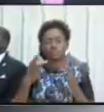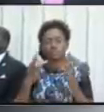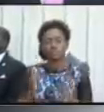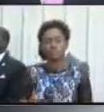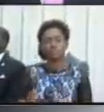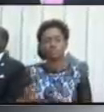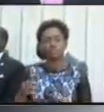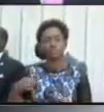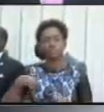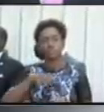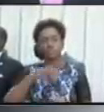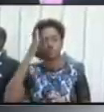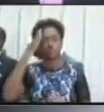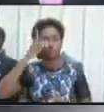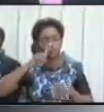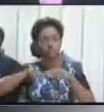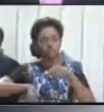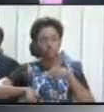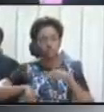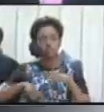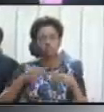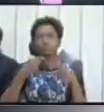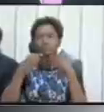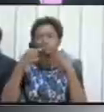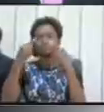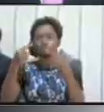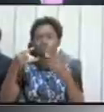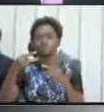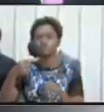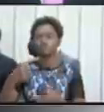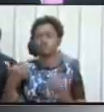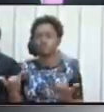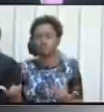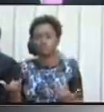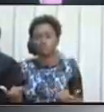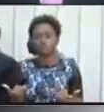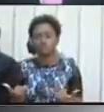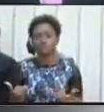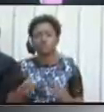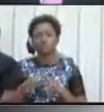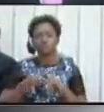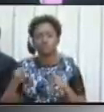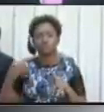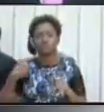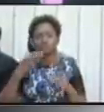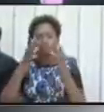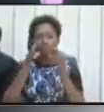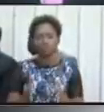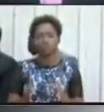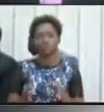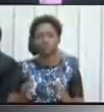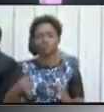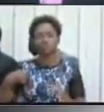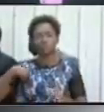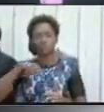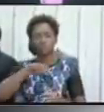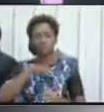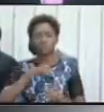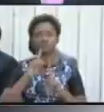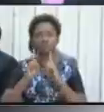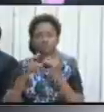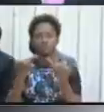que nous connaissons, que nous ne sommes pas capables de dire devant la presse. Mais il y a des décisions que nous ne parlons pas de